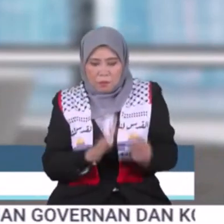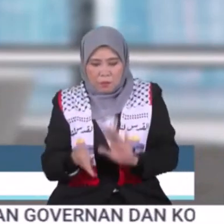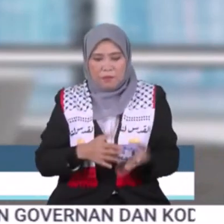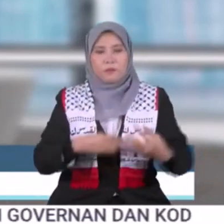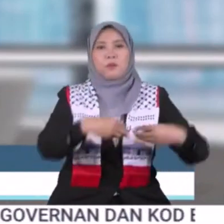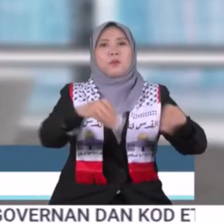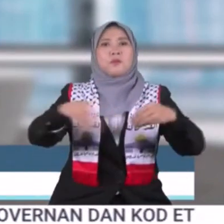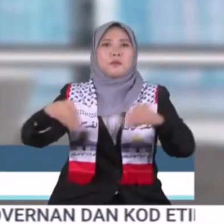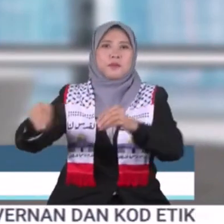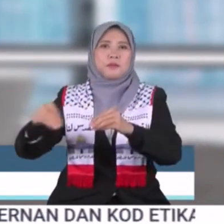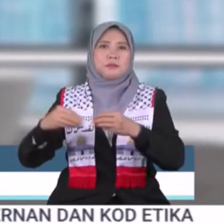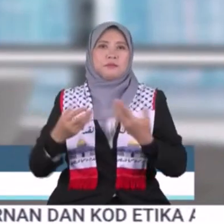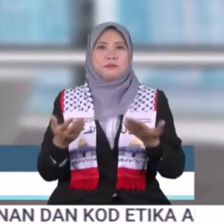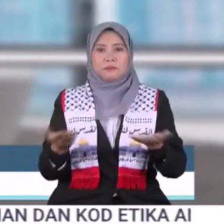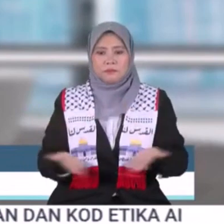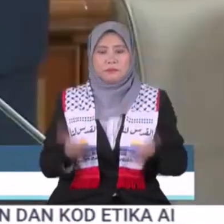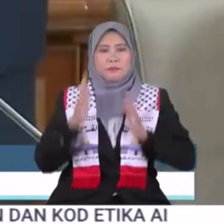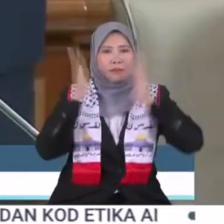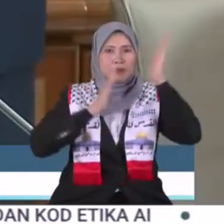dijual di pasaran